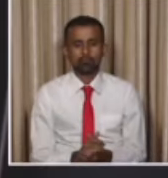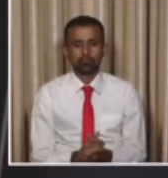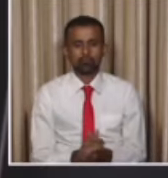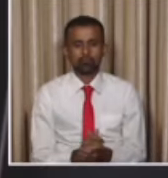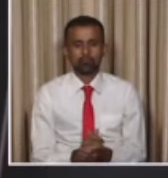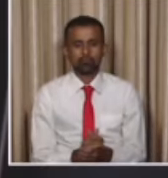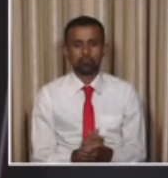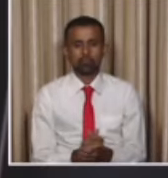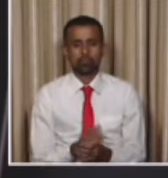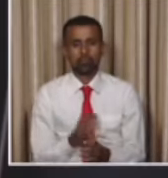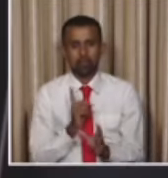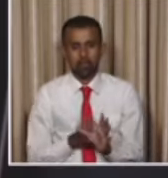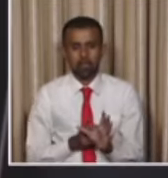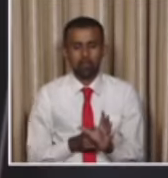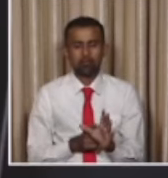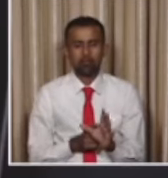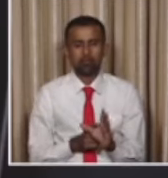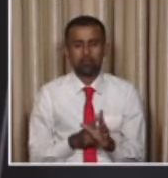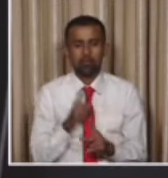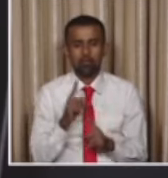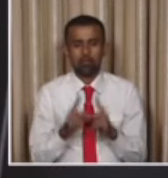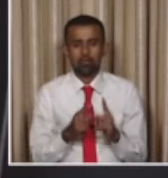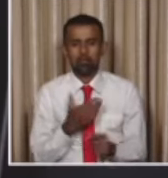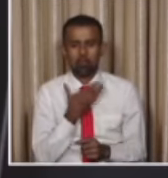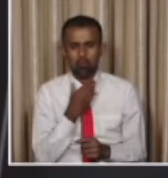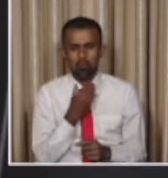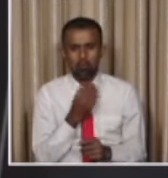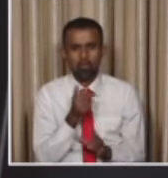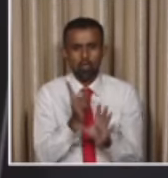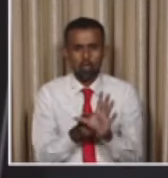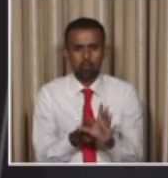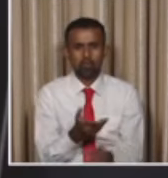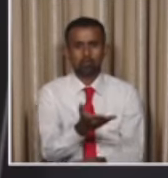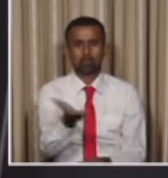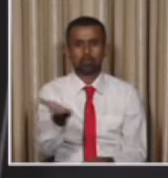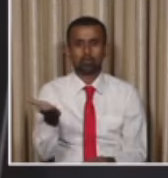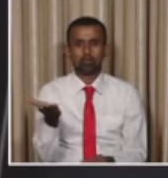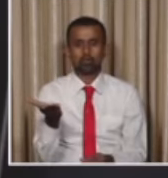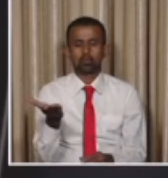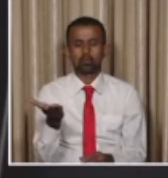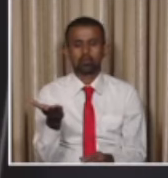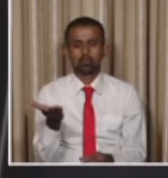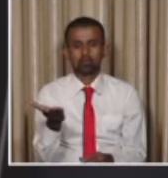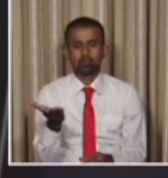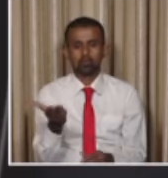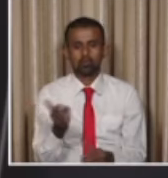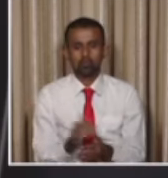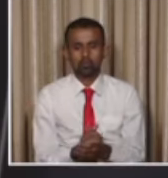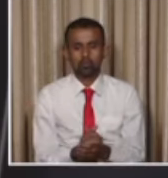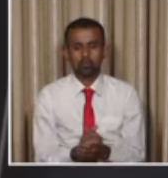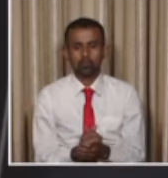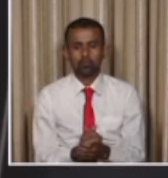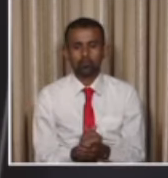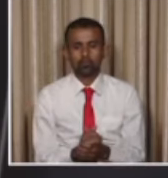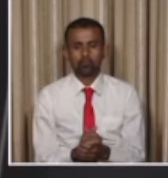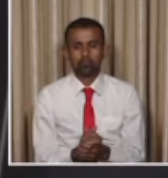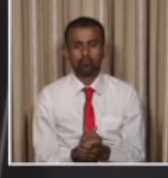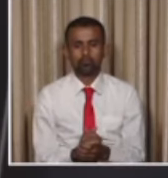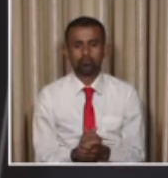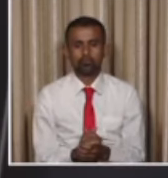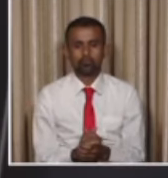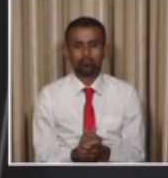මේ හැමදාම කතාව මිස මේ බොරුවනේ හැමදාම ඕගොල්ලෝ කරන්නේ. මේ ගරෝ